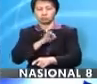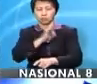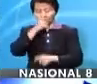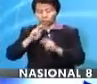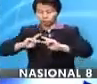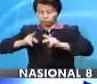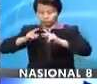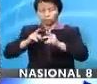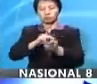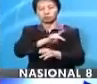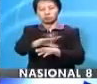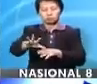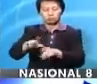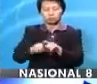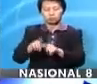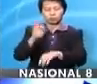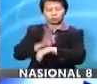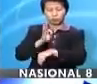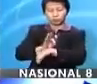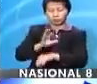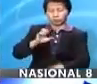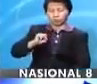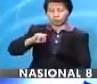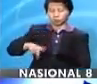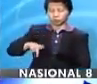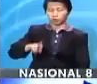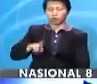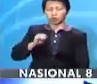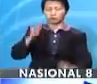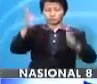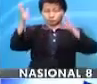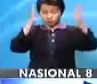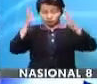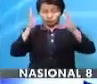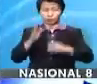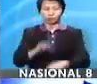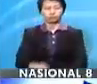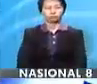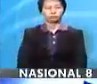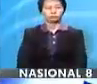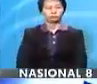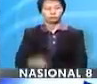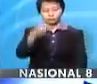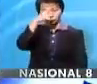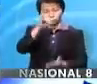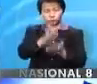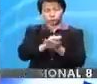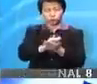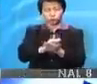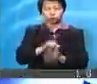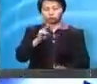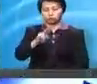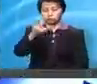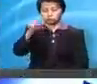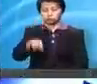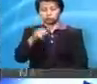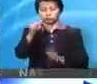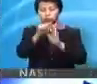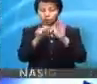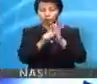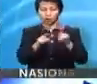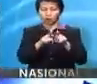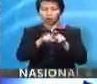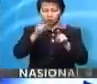bagi meningkatkan keberkesanan fungsi Suruhanjaya Pencegahan Rasuah Malaysia SPRM. Untuk itu, Seksyen 23 Akta Serupa